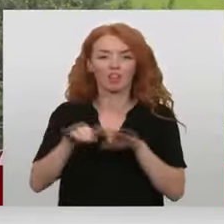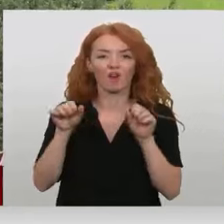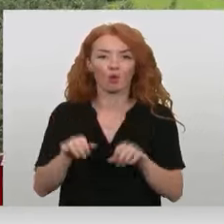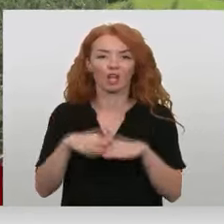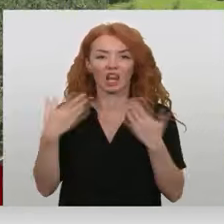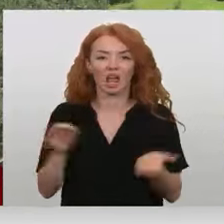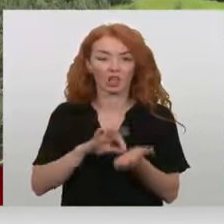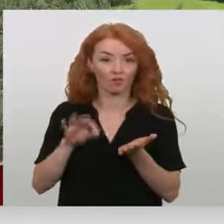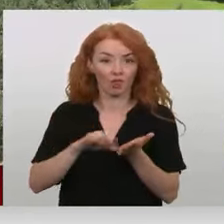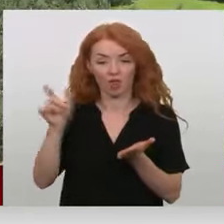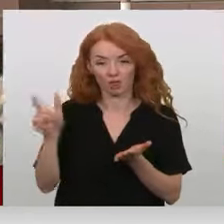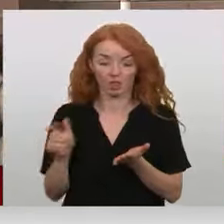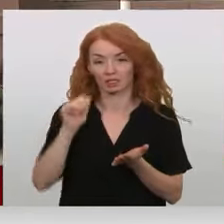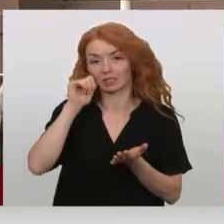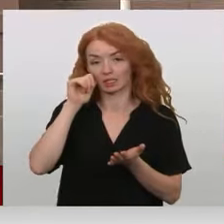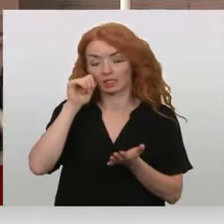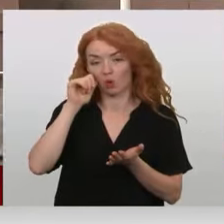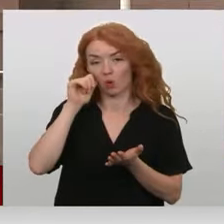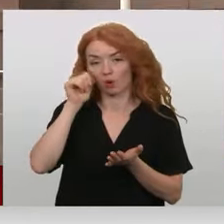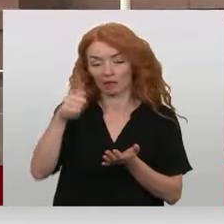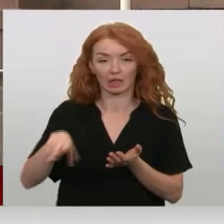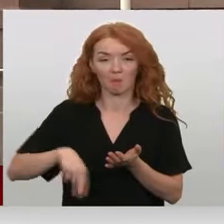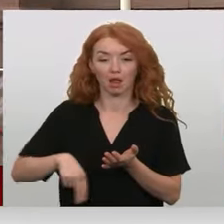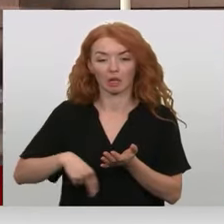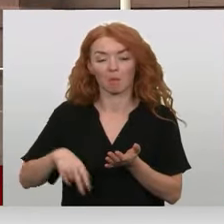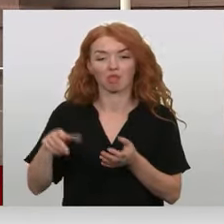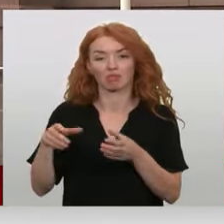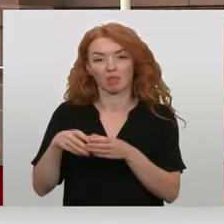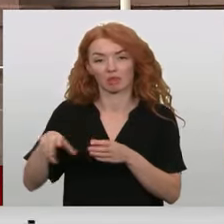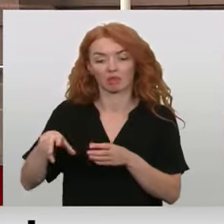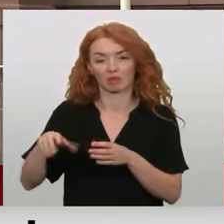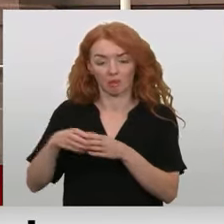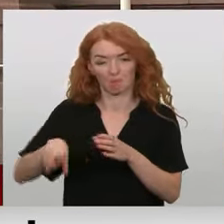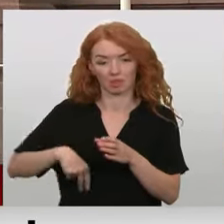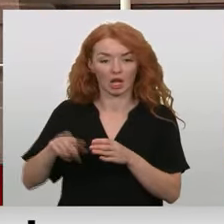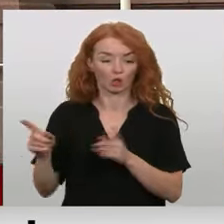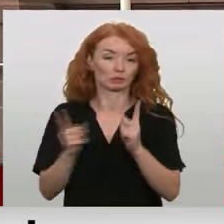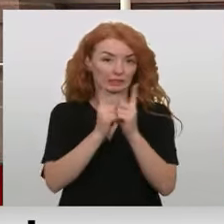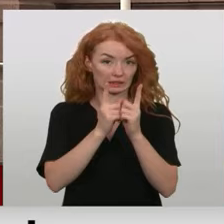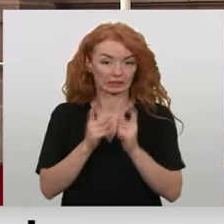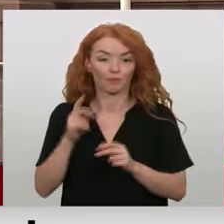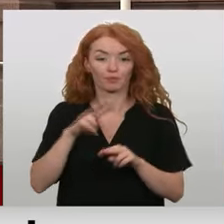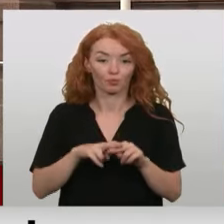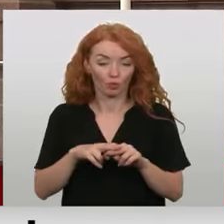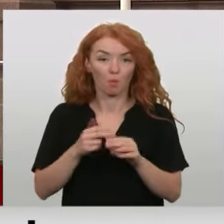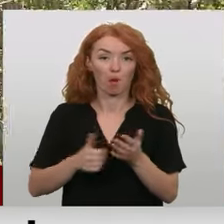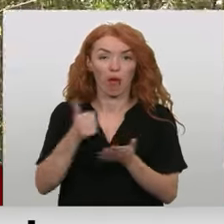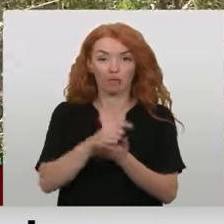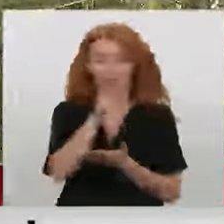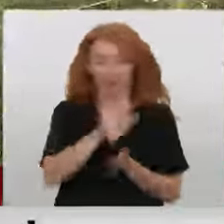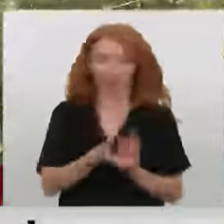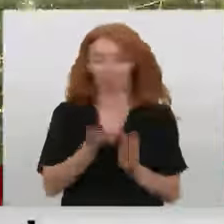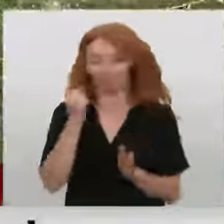Mūsu departamenta direktors jūpsējo attiecību ar viņu tiksies. Krievijas vēstniecības pārstāvs uz ārlietu ministri ir izsaukts